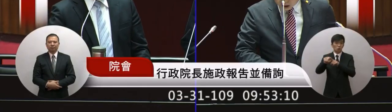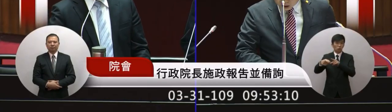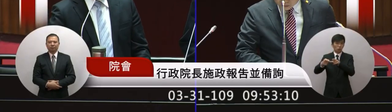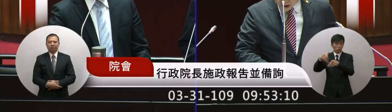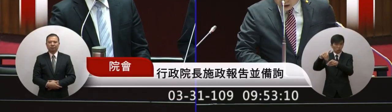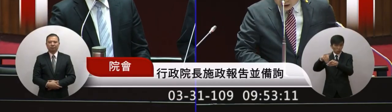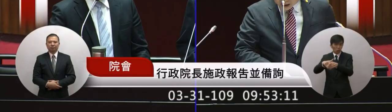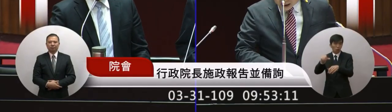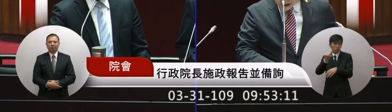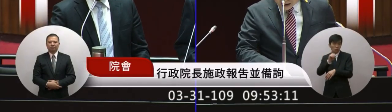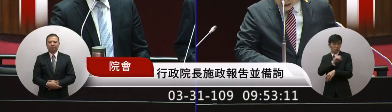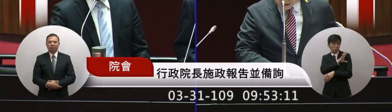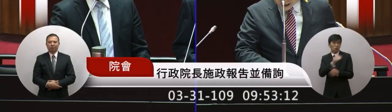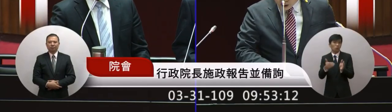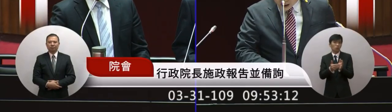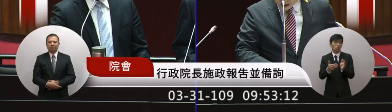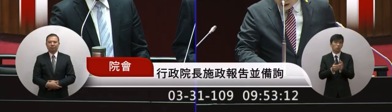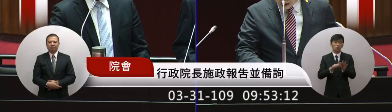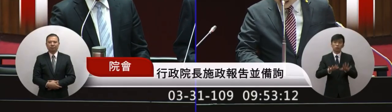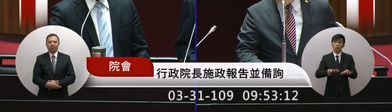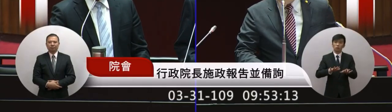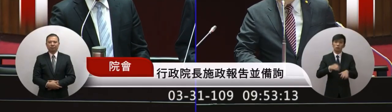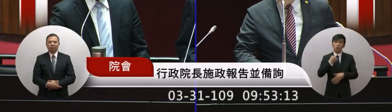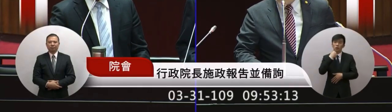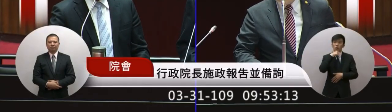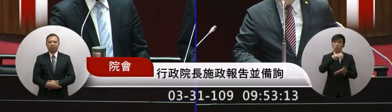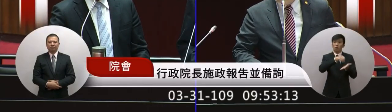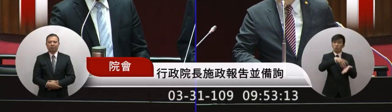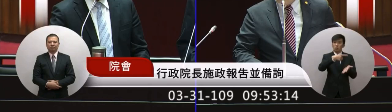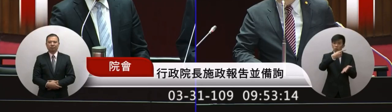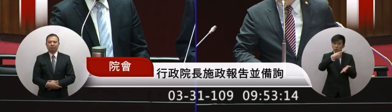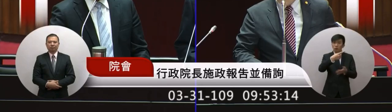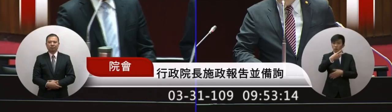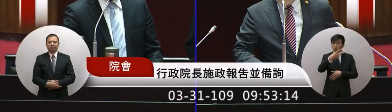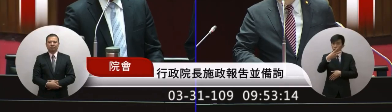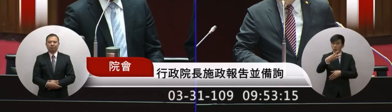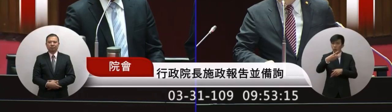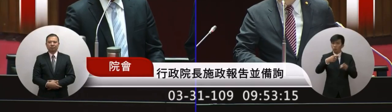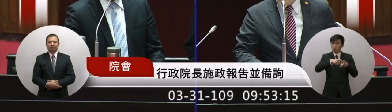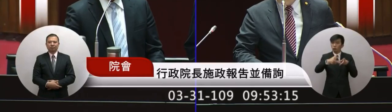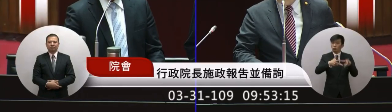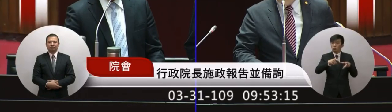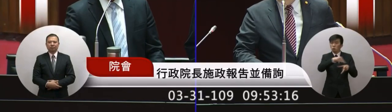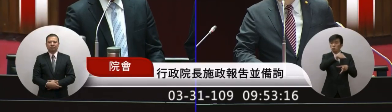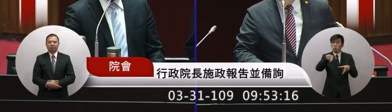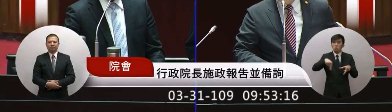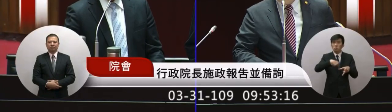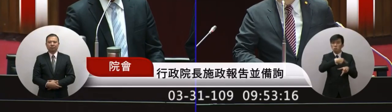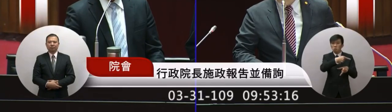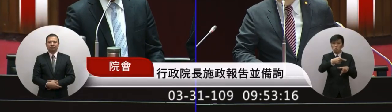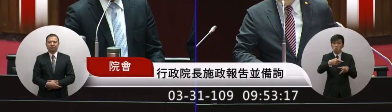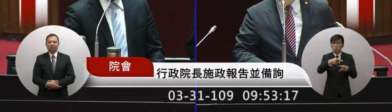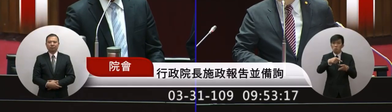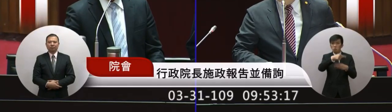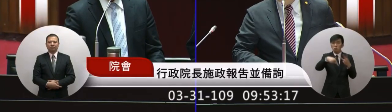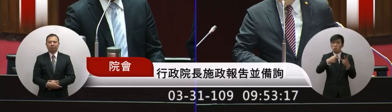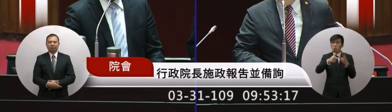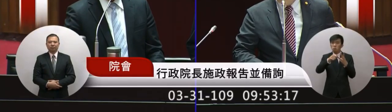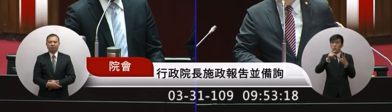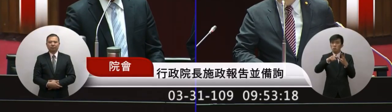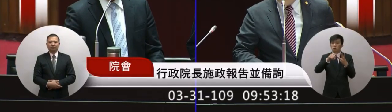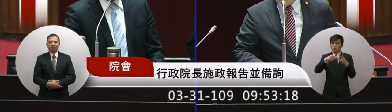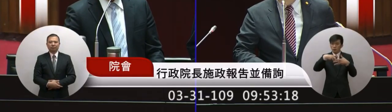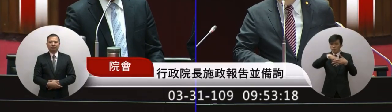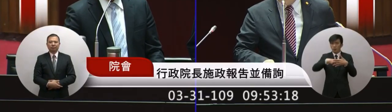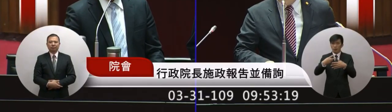束之后，像现在台湾核一厂、核二厂、核三厂哈，那么只剩下核三厂的第二号